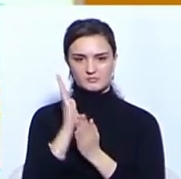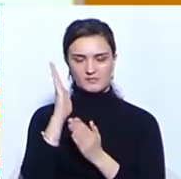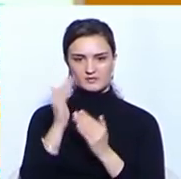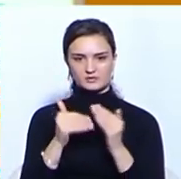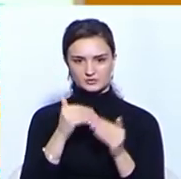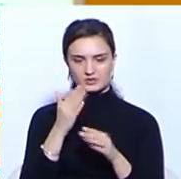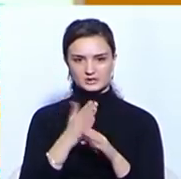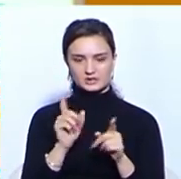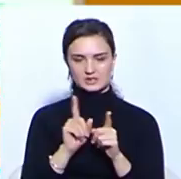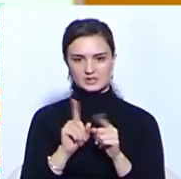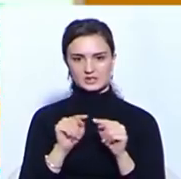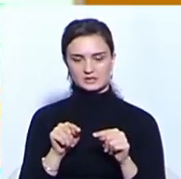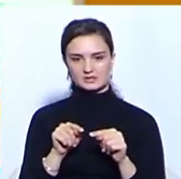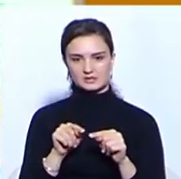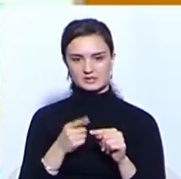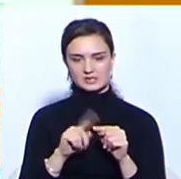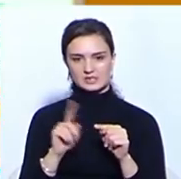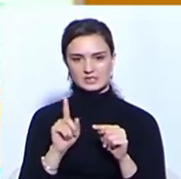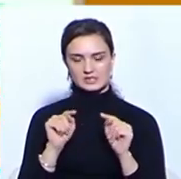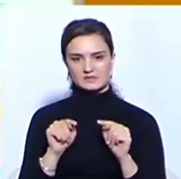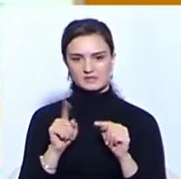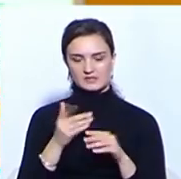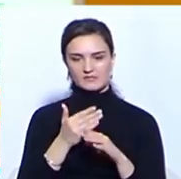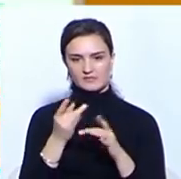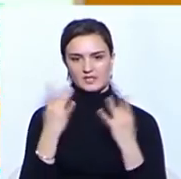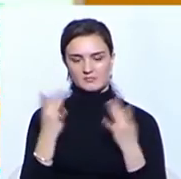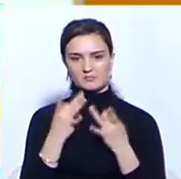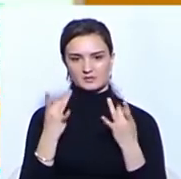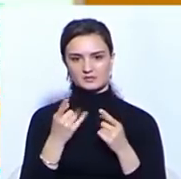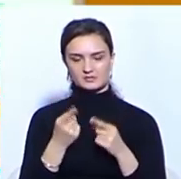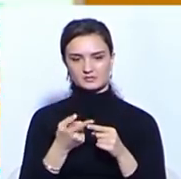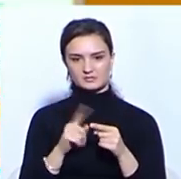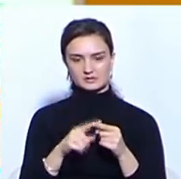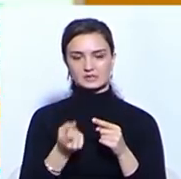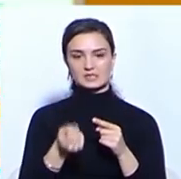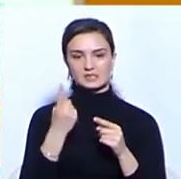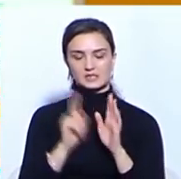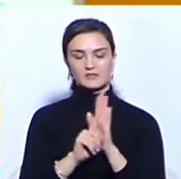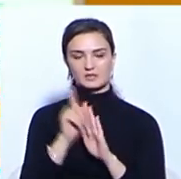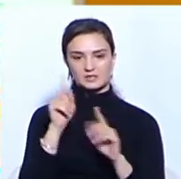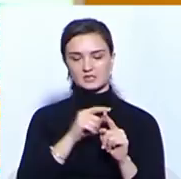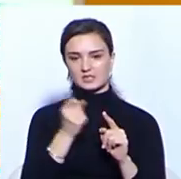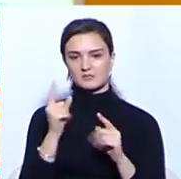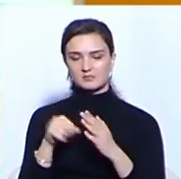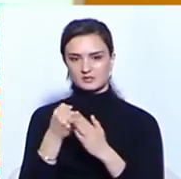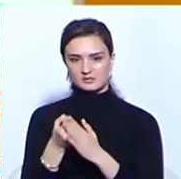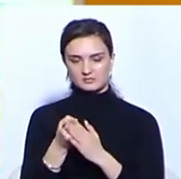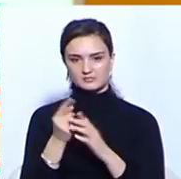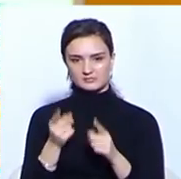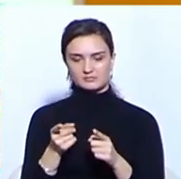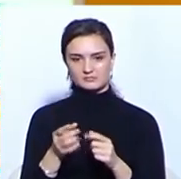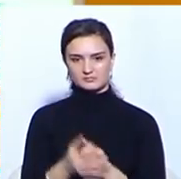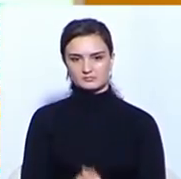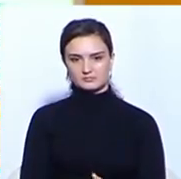მომავალში? არის ასეთი ტენდენცია, ანუ ის რაზედაც თქვენ გვიამბეთ რეტროსპექტულად, ანუ საიდან დავიწყეთ, სადამდე მივედით და დღეს